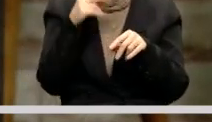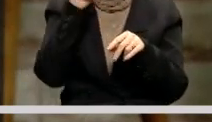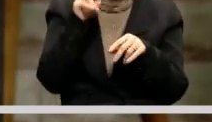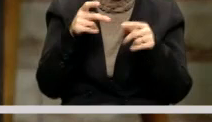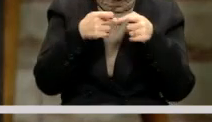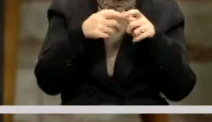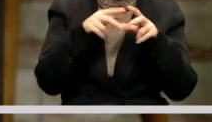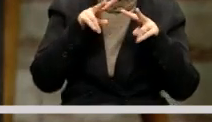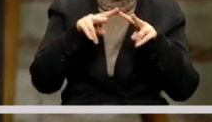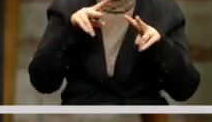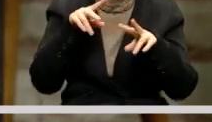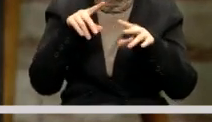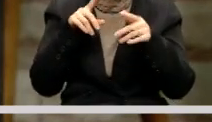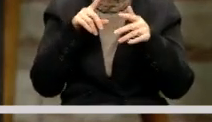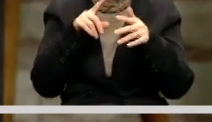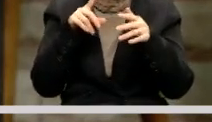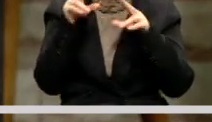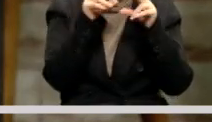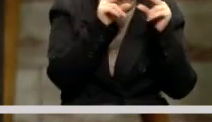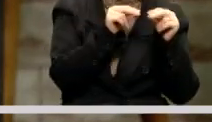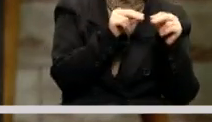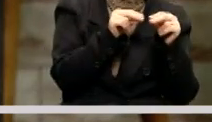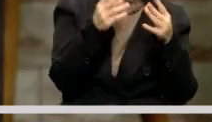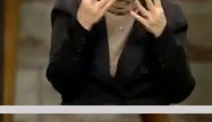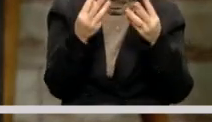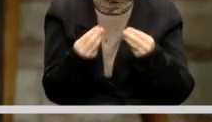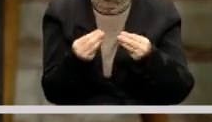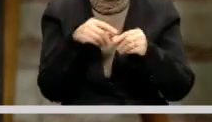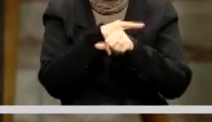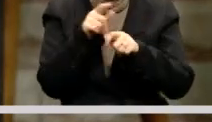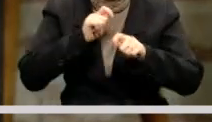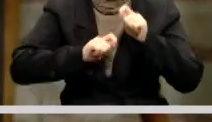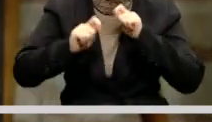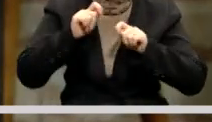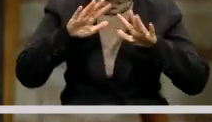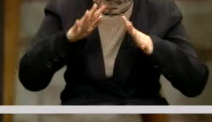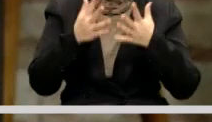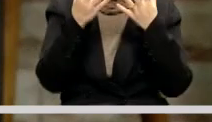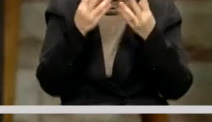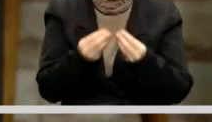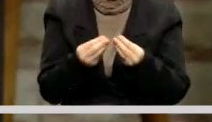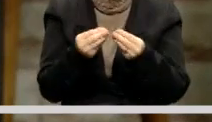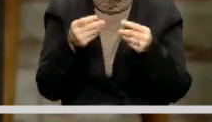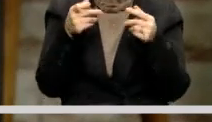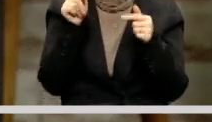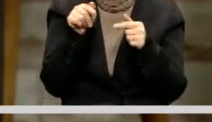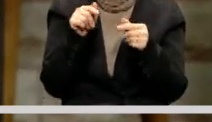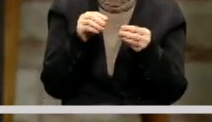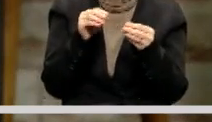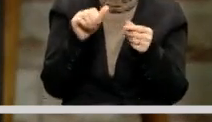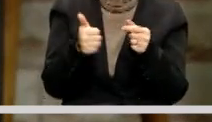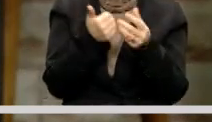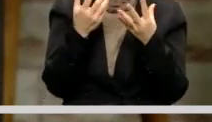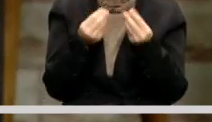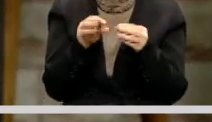gördüğümüz REM uykusu davranış bozukluğu ve en önemlisi diyeyim, daha doğrusu en sık demeyeyim. REM uykusu davranış bozukluğunun önemi şu: